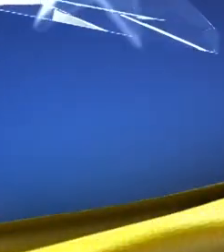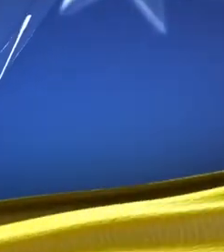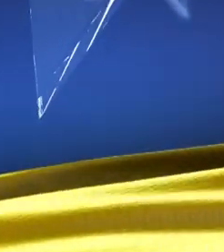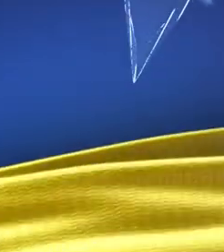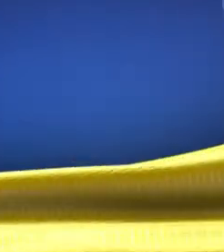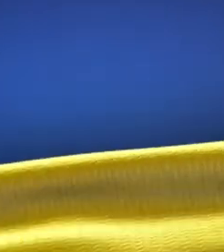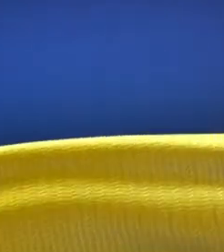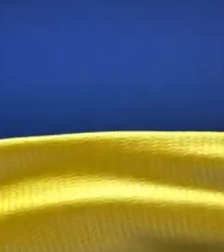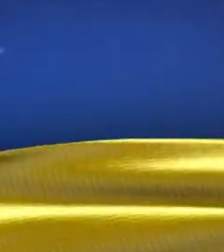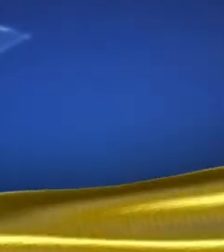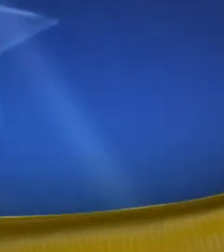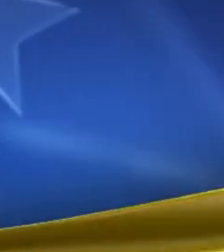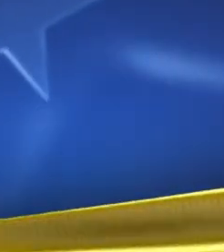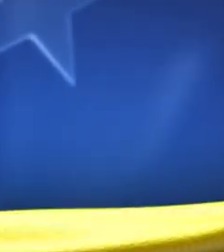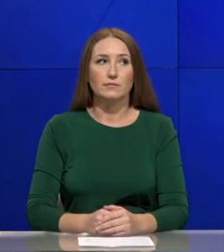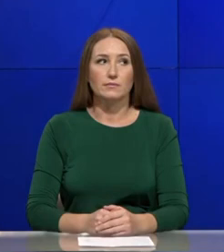2024.